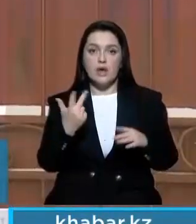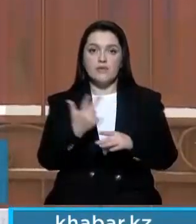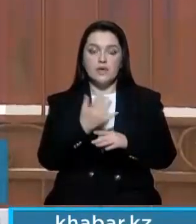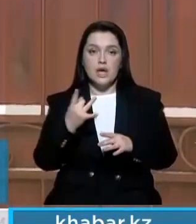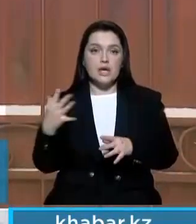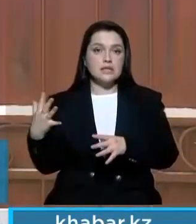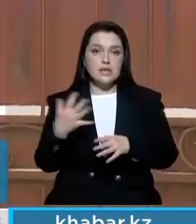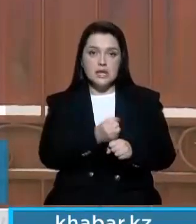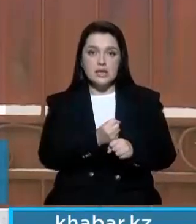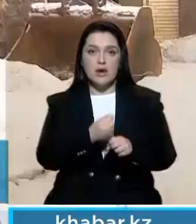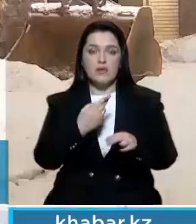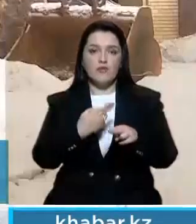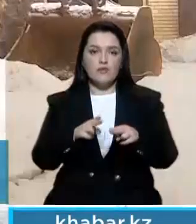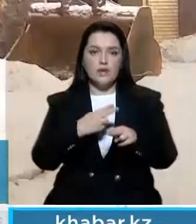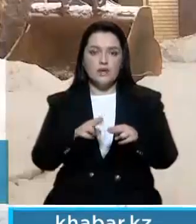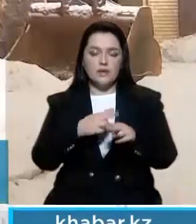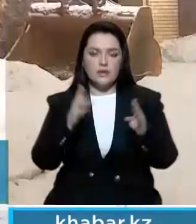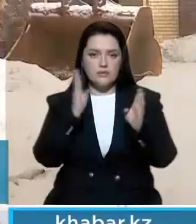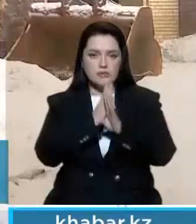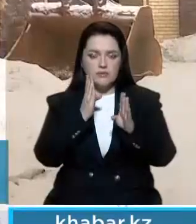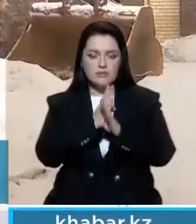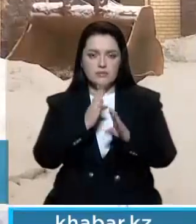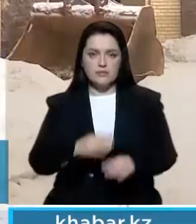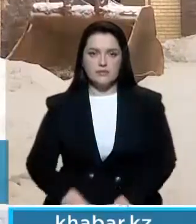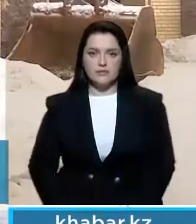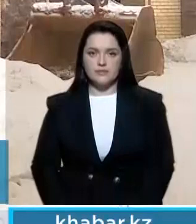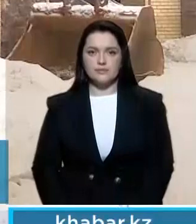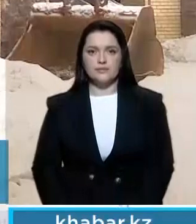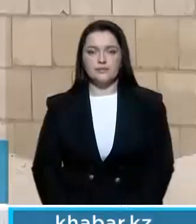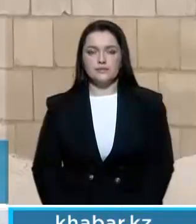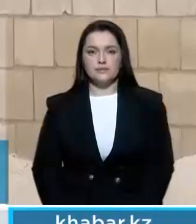сократит вредные выбросы в окружающую среду, считает сенатор.